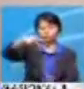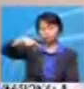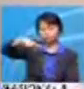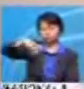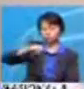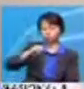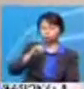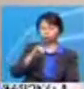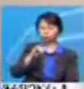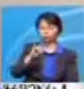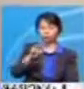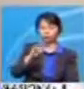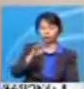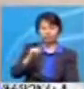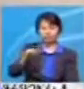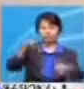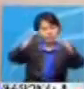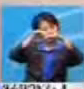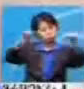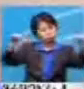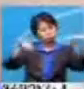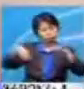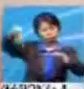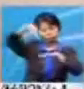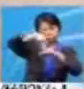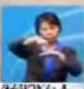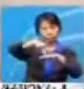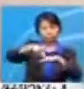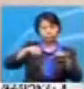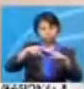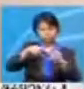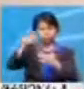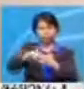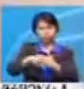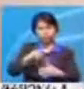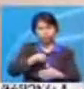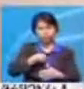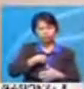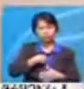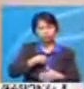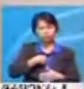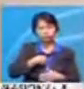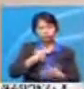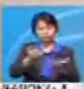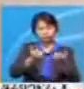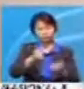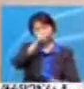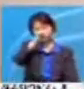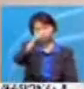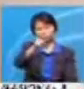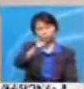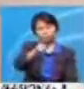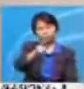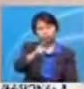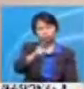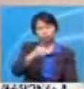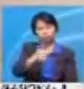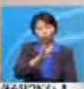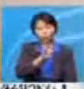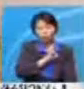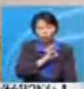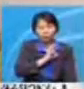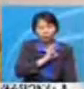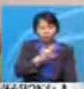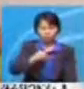dilancarkan nantinya early this year by our Sport Minister Khairi Jamaluddin. Saya memang happy dan teruja